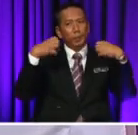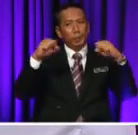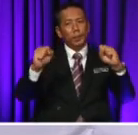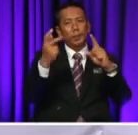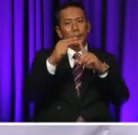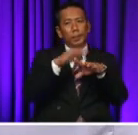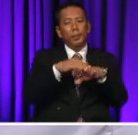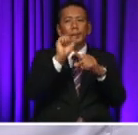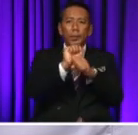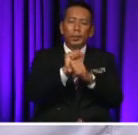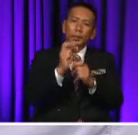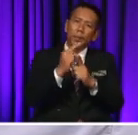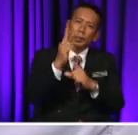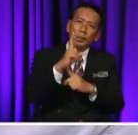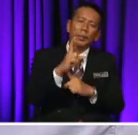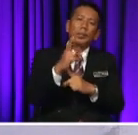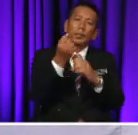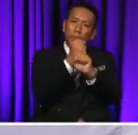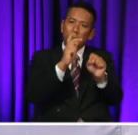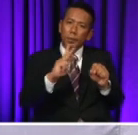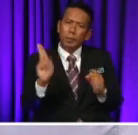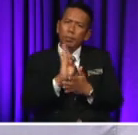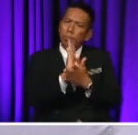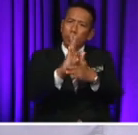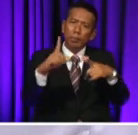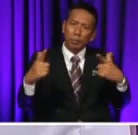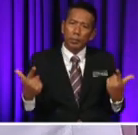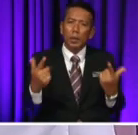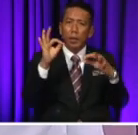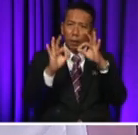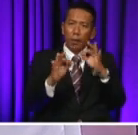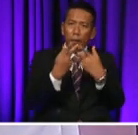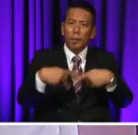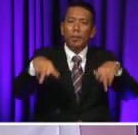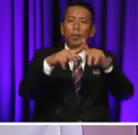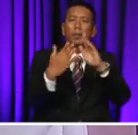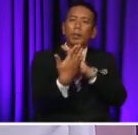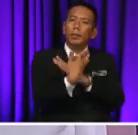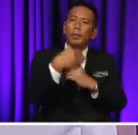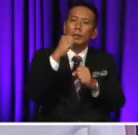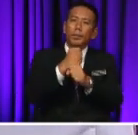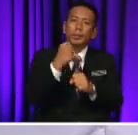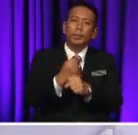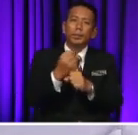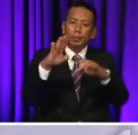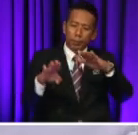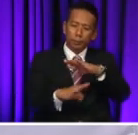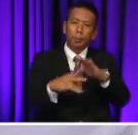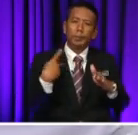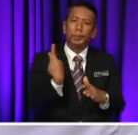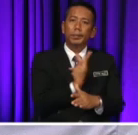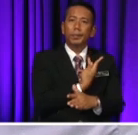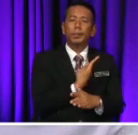ataupun Kita menyediakan bantuan-bantuan lain jika diperlukan oleh pekerja-pekerja di bawah kita baik